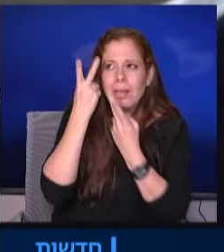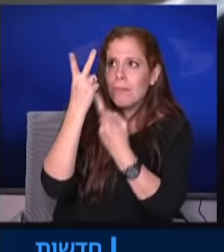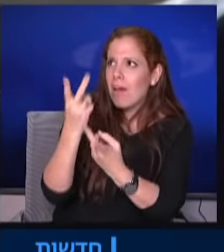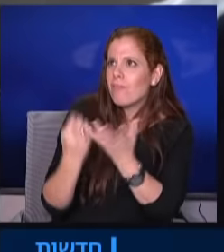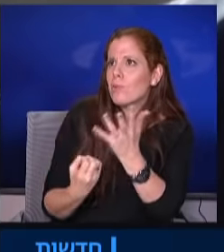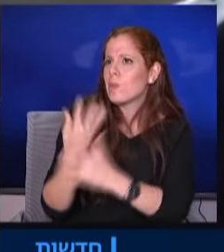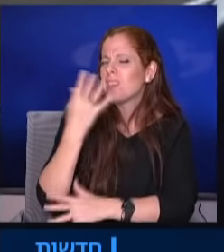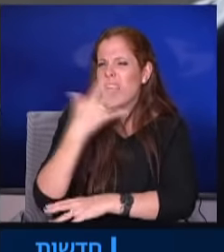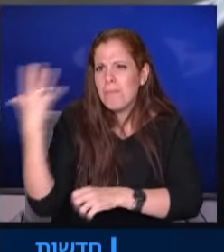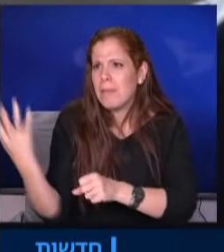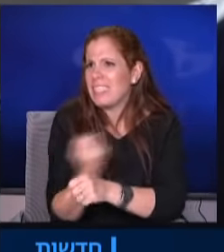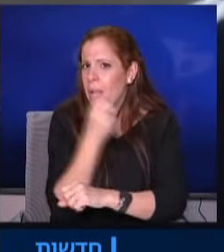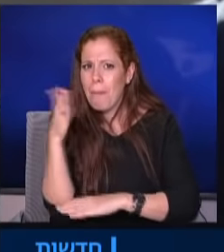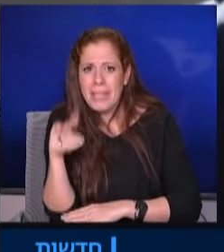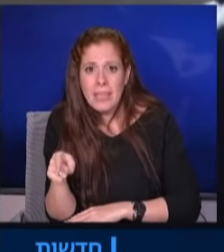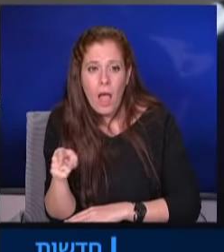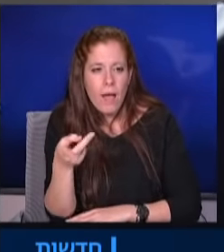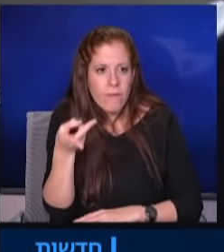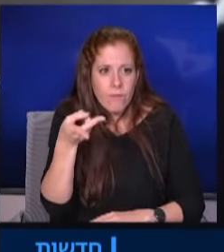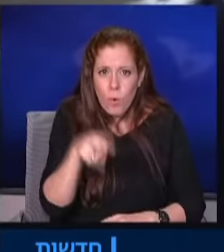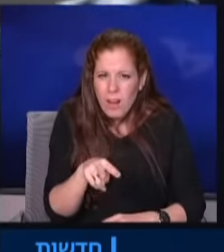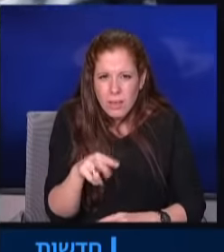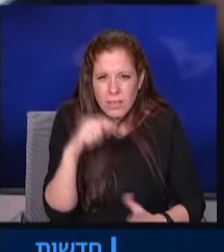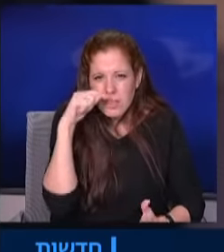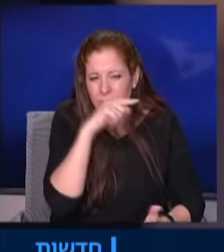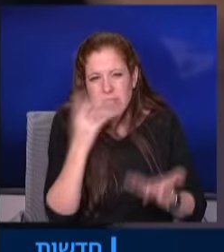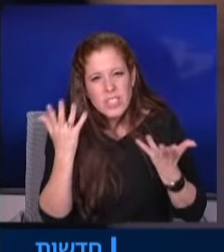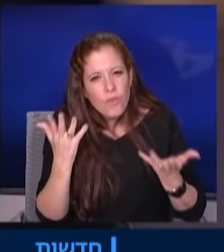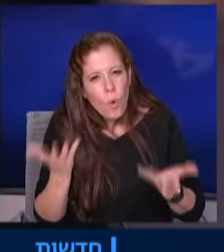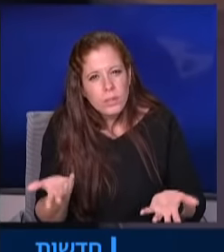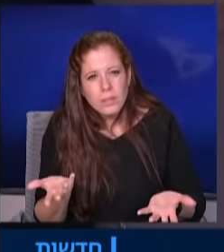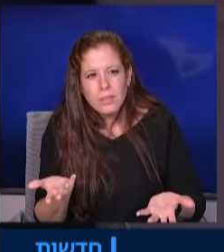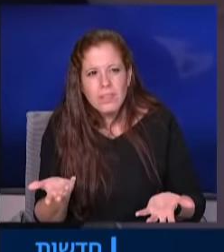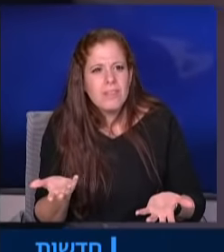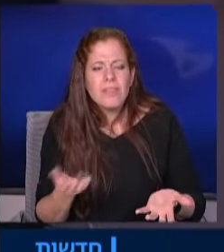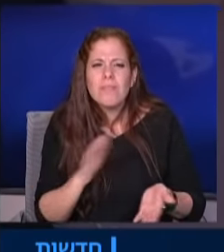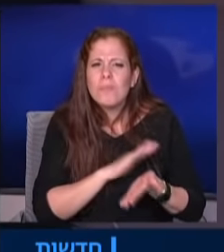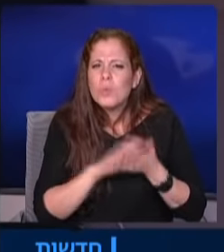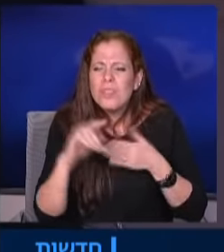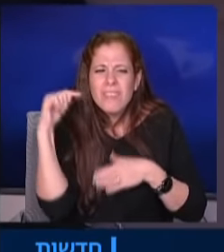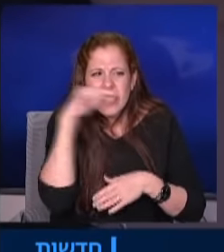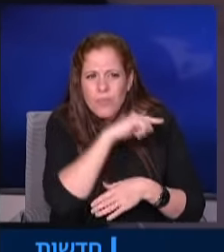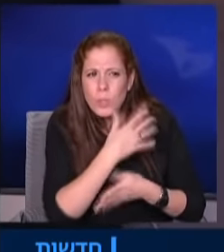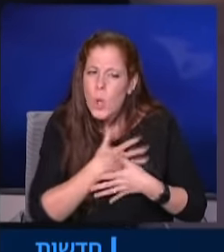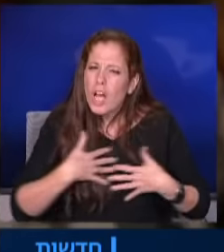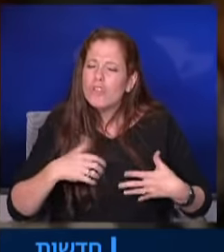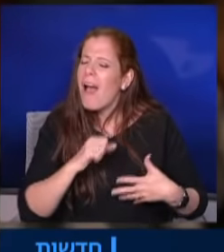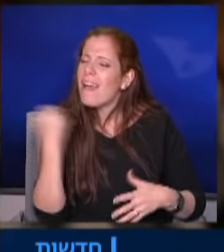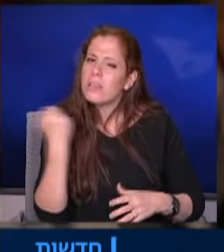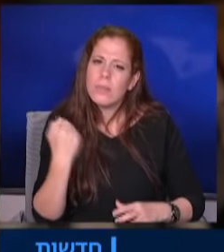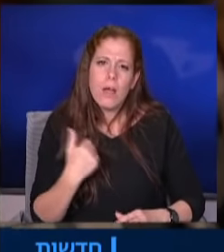מצליח במדינה כרגע, והוא הולך. איזה פספוס, איזה פספוס. פשוט פספוס, זו הרגשה הכי חזקה אצלי.